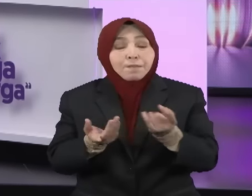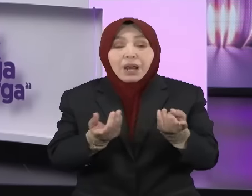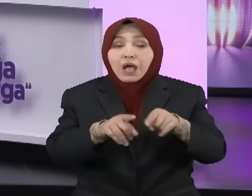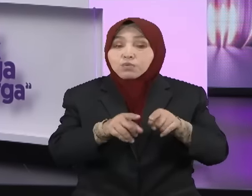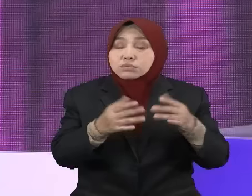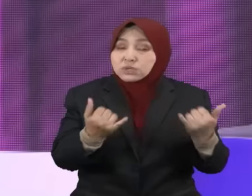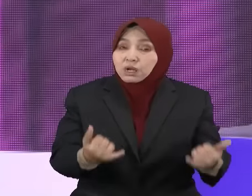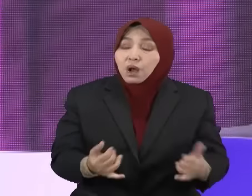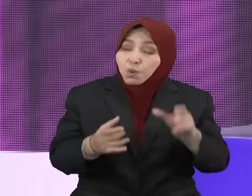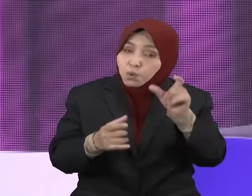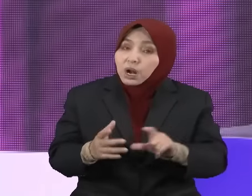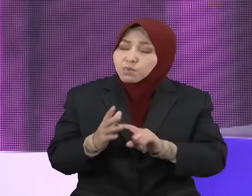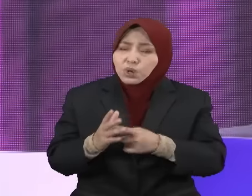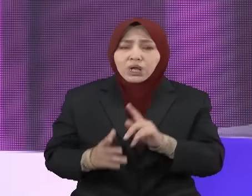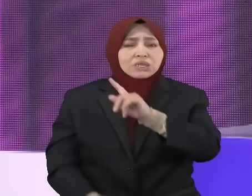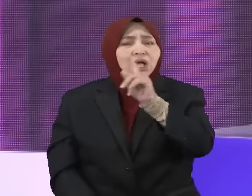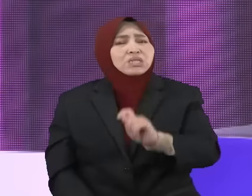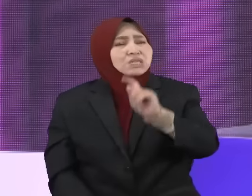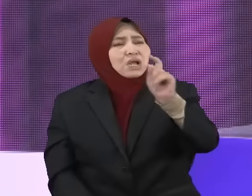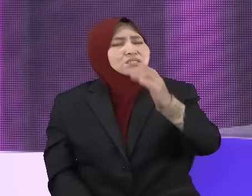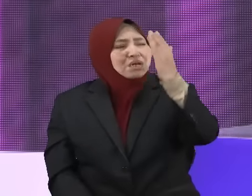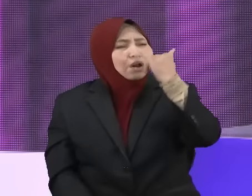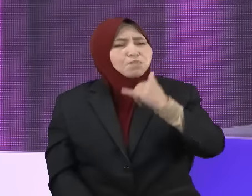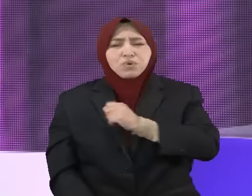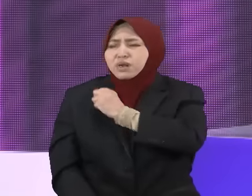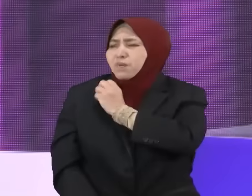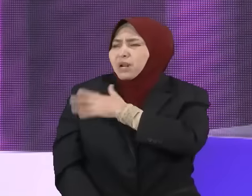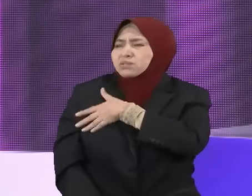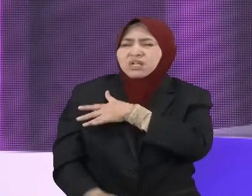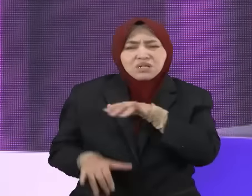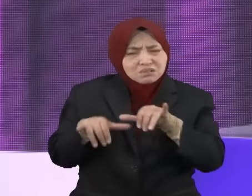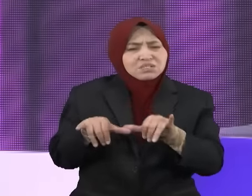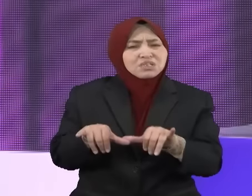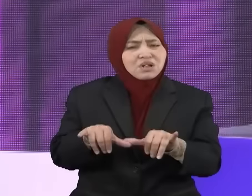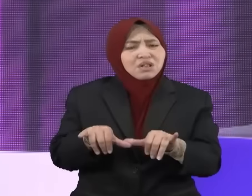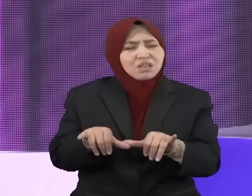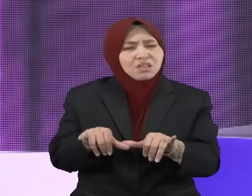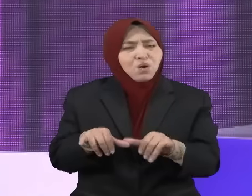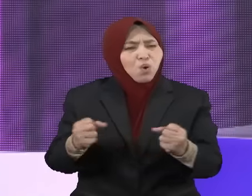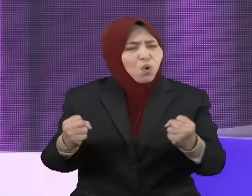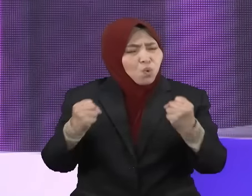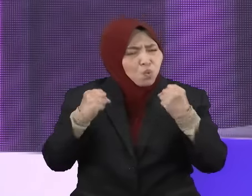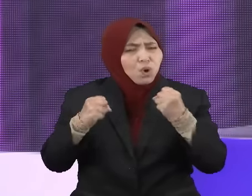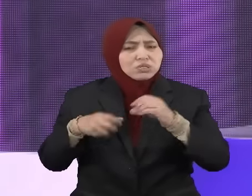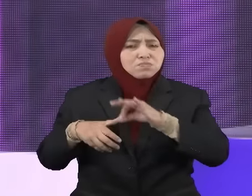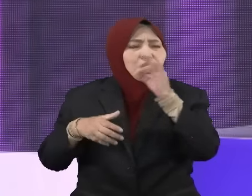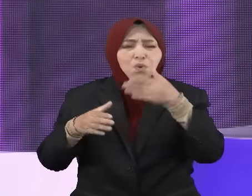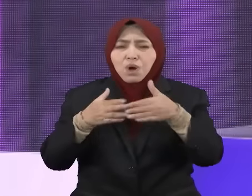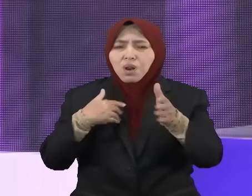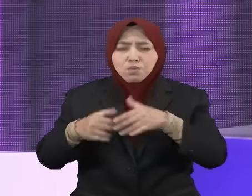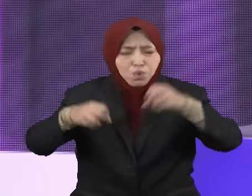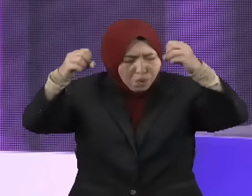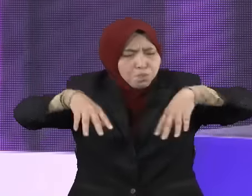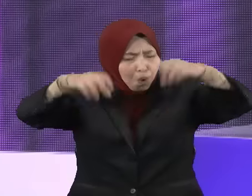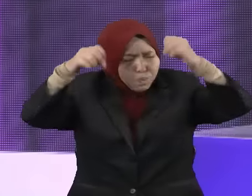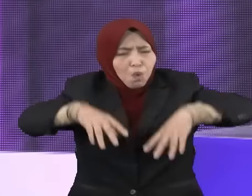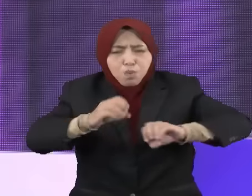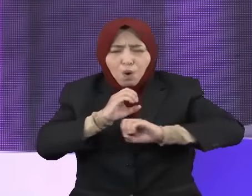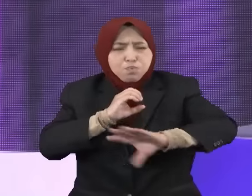Bila orang mula tertanya-tanya, mengapa orang di Palestin itu masih lagi kuat semangat, walaupun dibom,